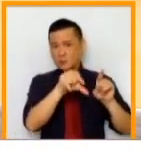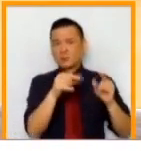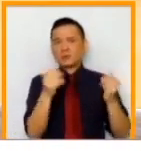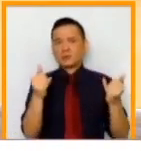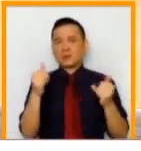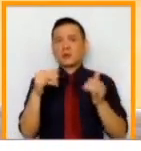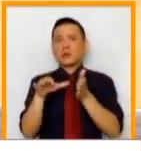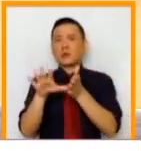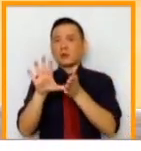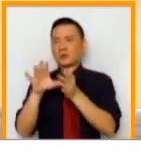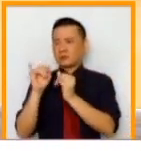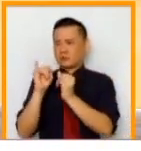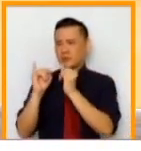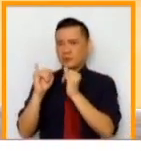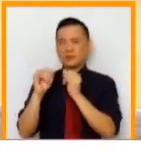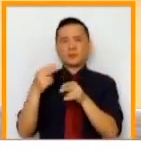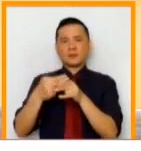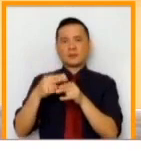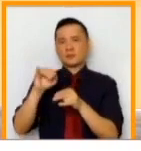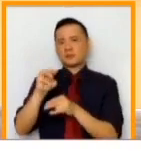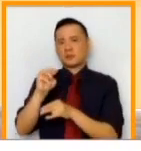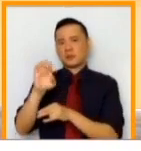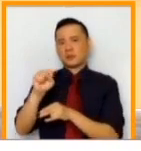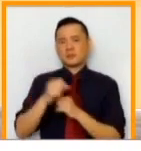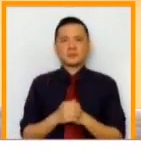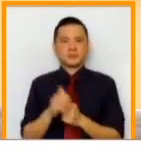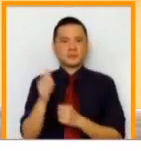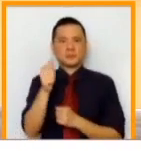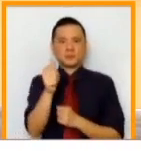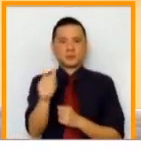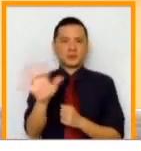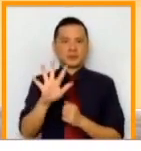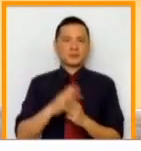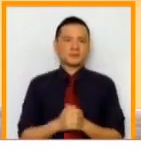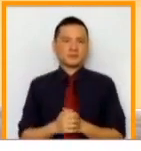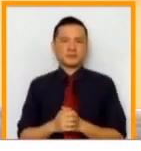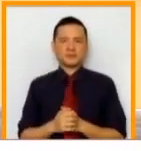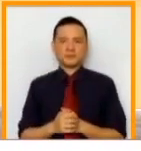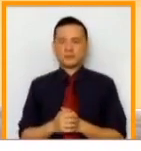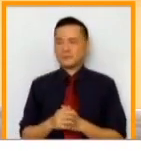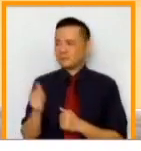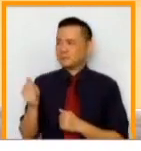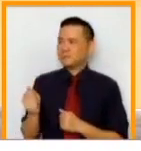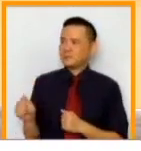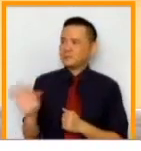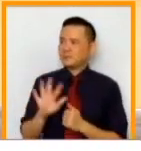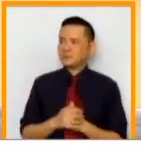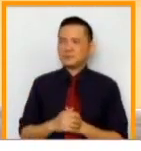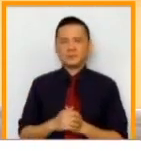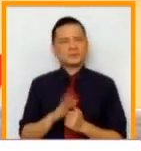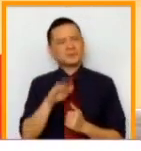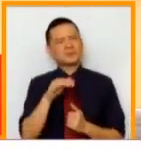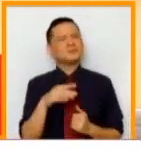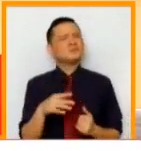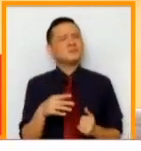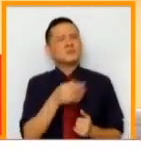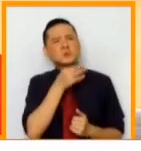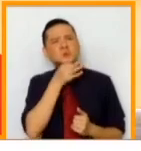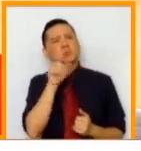James Jimenez. Good morning, James. Morning, Igan. May mga requirements ba na kailangan dalhin